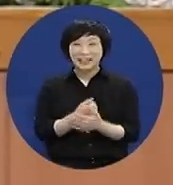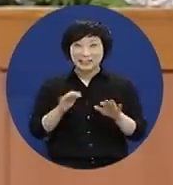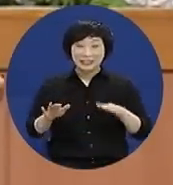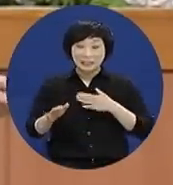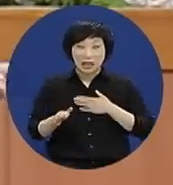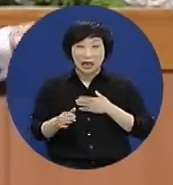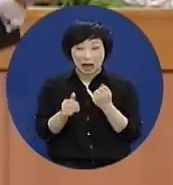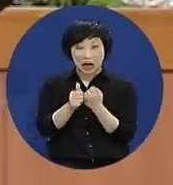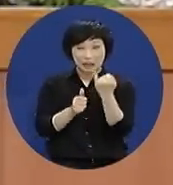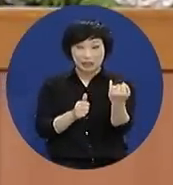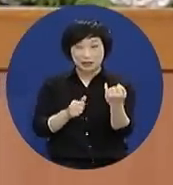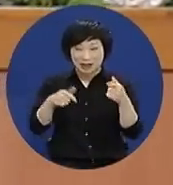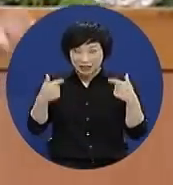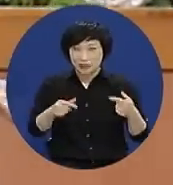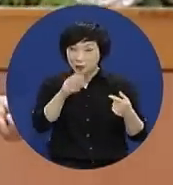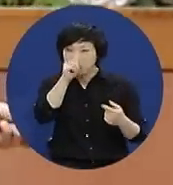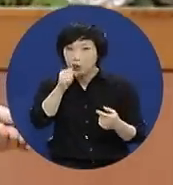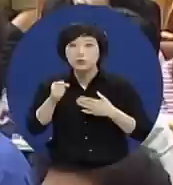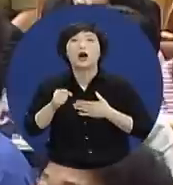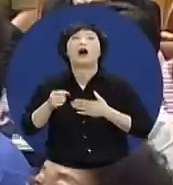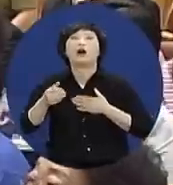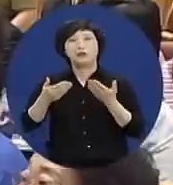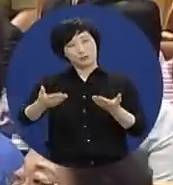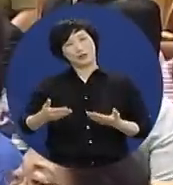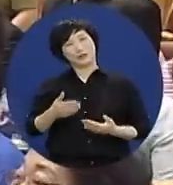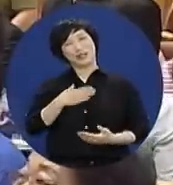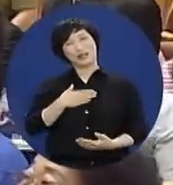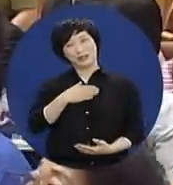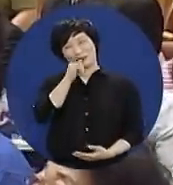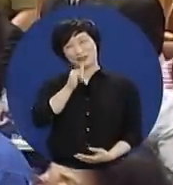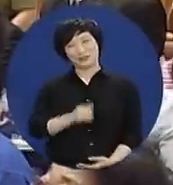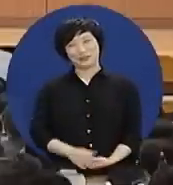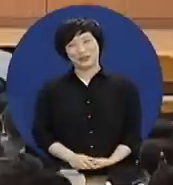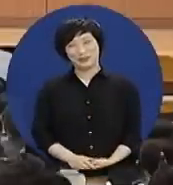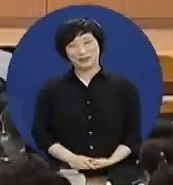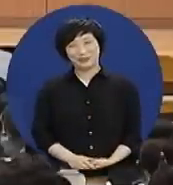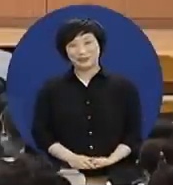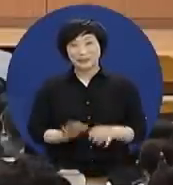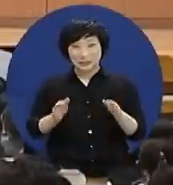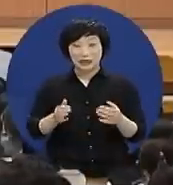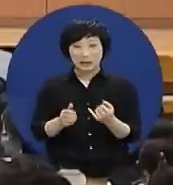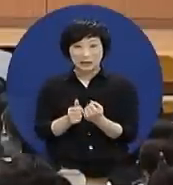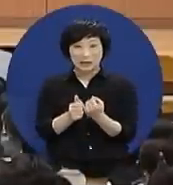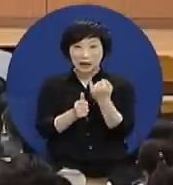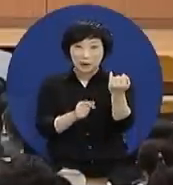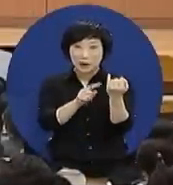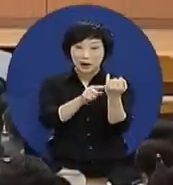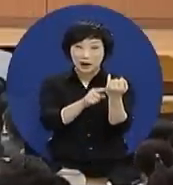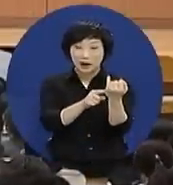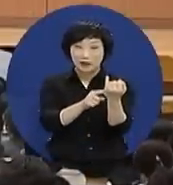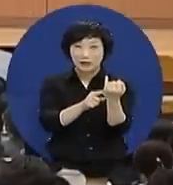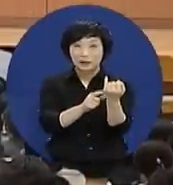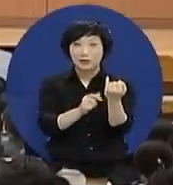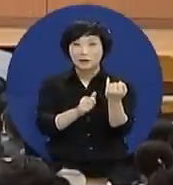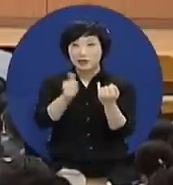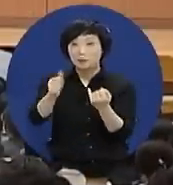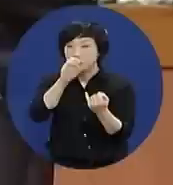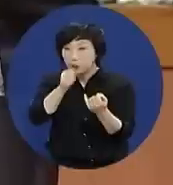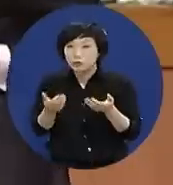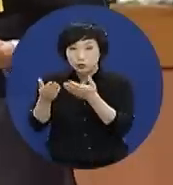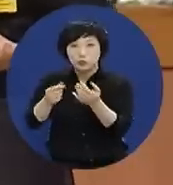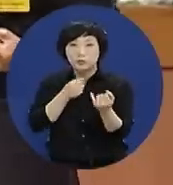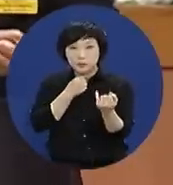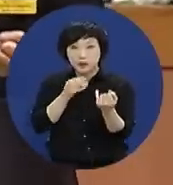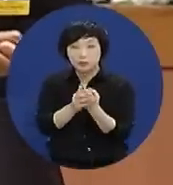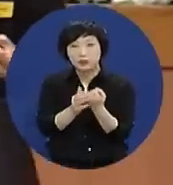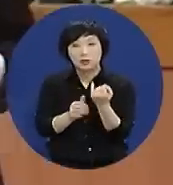も良いものはいつも私にくれましたそれで良いものを自分の夫にもあげて食べることにしまし